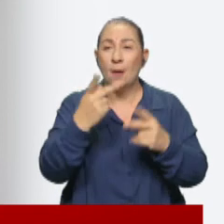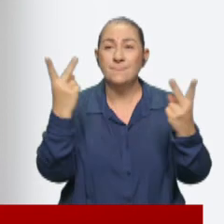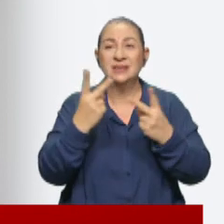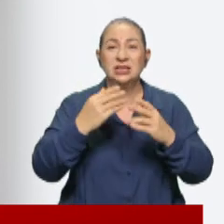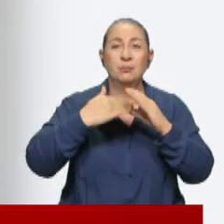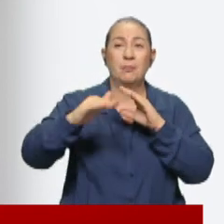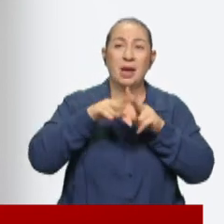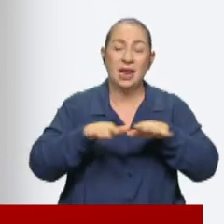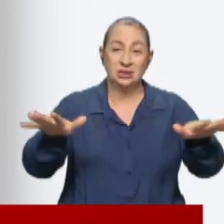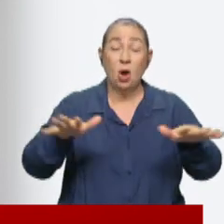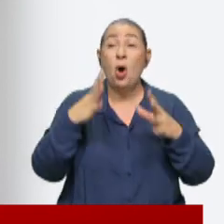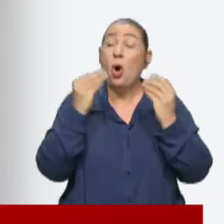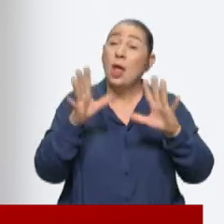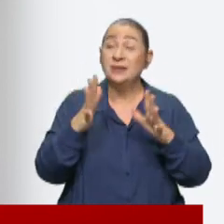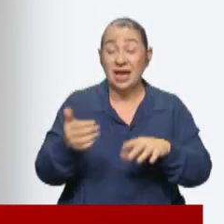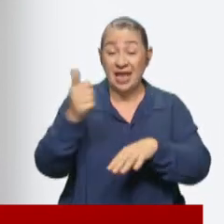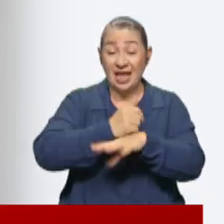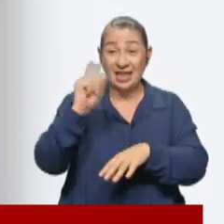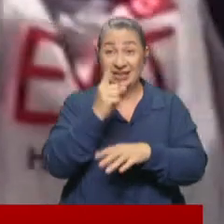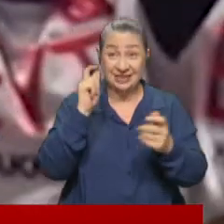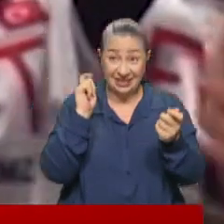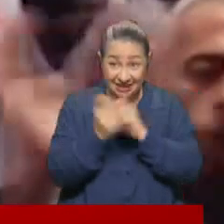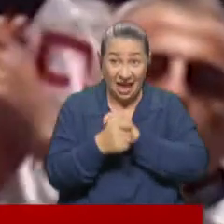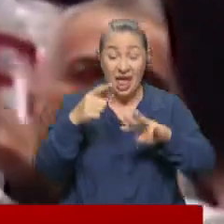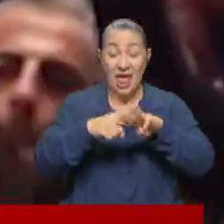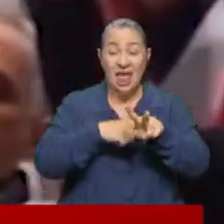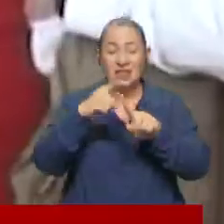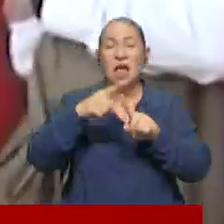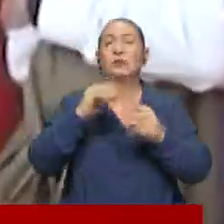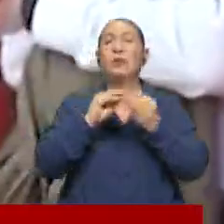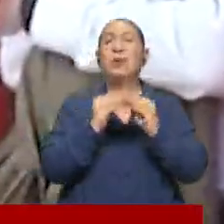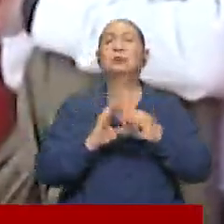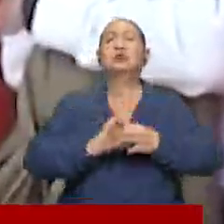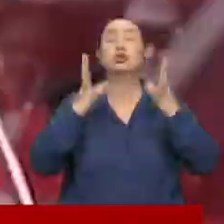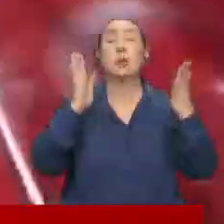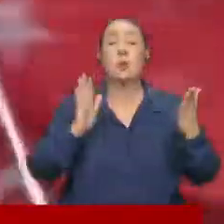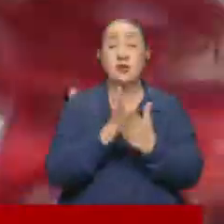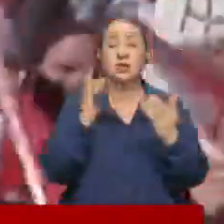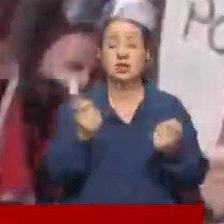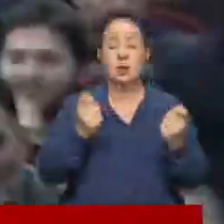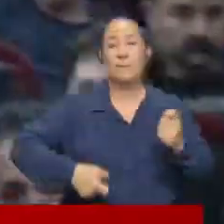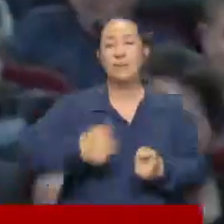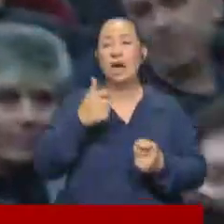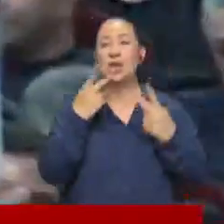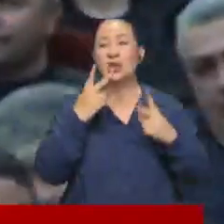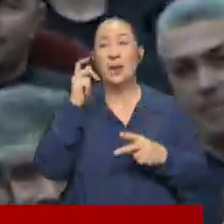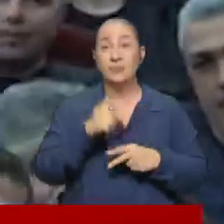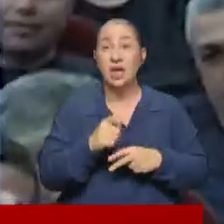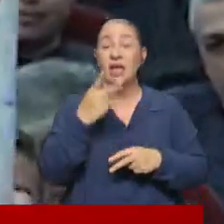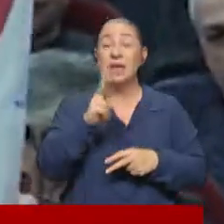mesaj paylaşmıştı. Olası iktidar değişiminde EYT sorunu çözülecek derken muhalefet Çalışma Bakanı açıklama